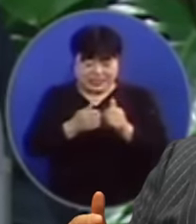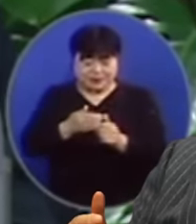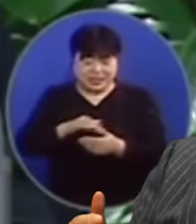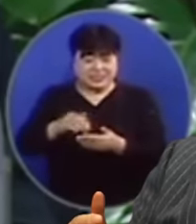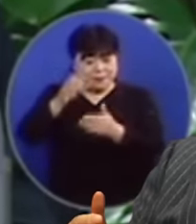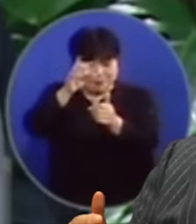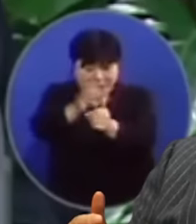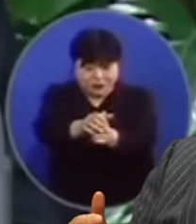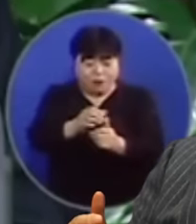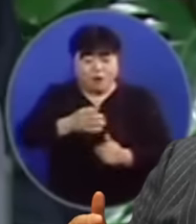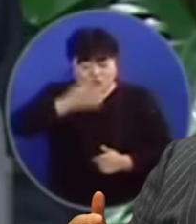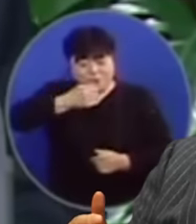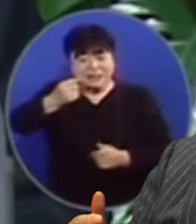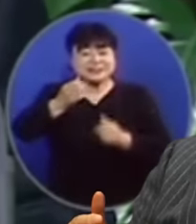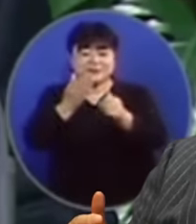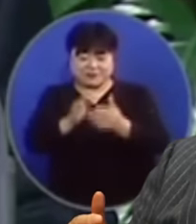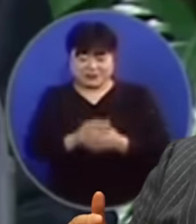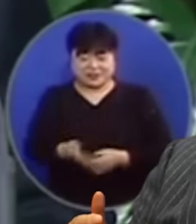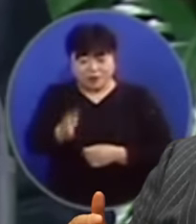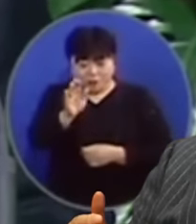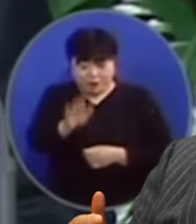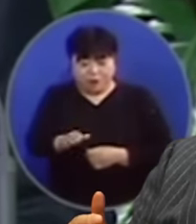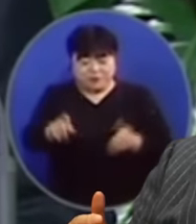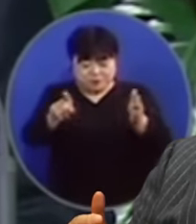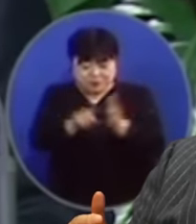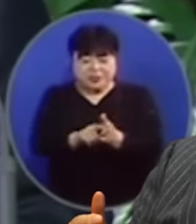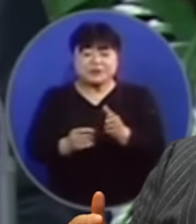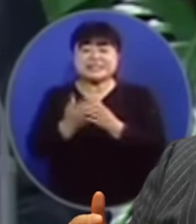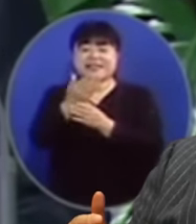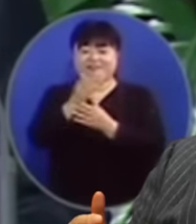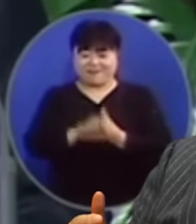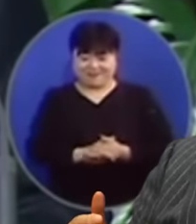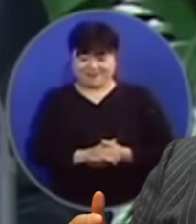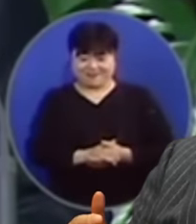맡기고 꿈을 꾸십시오. 그러면 믿어질 것입니다.